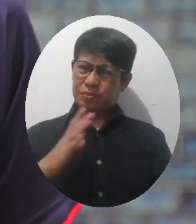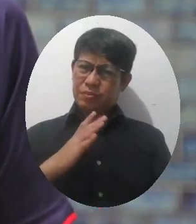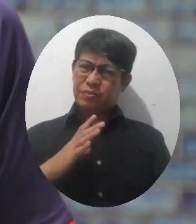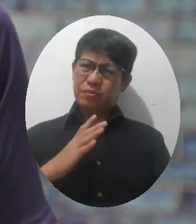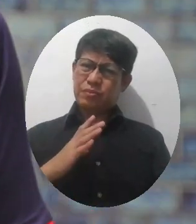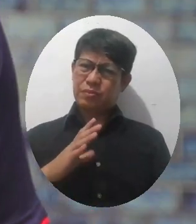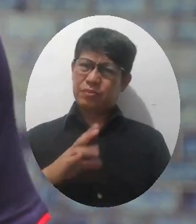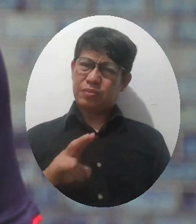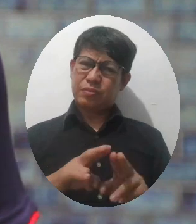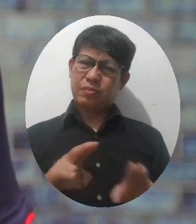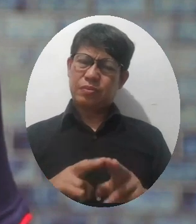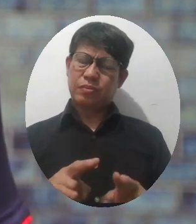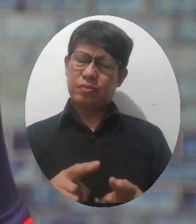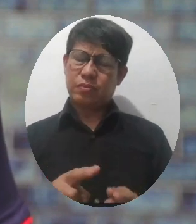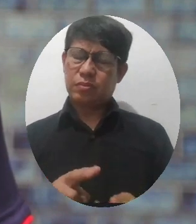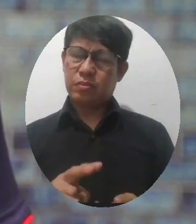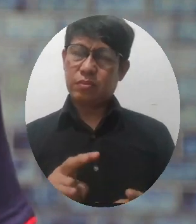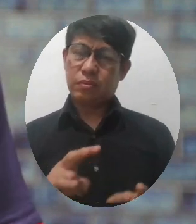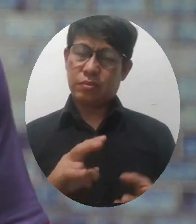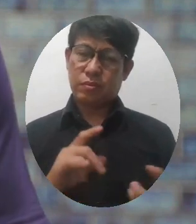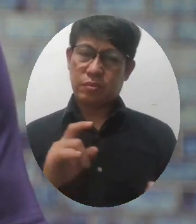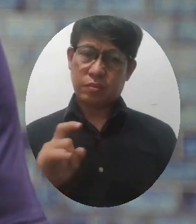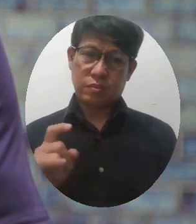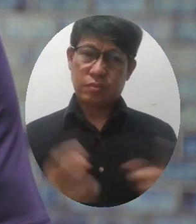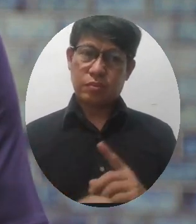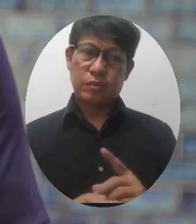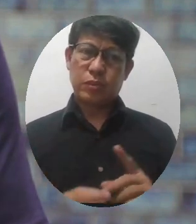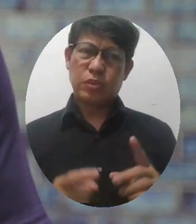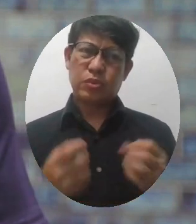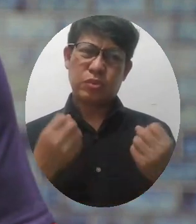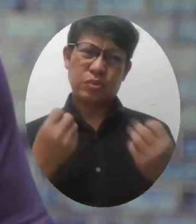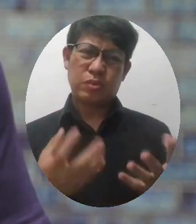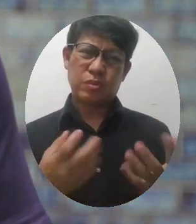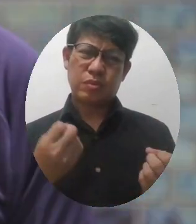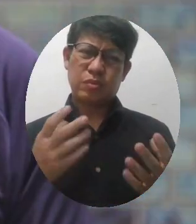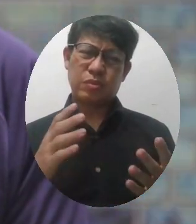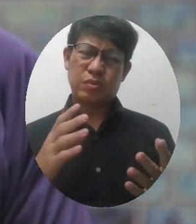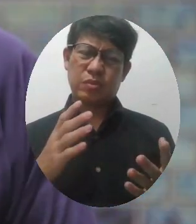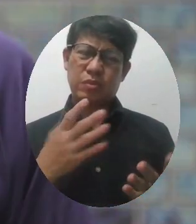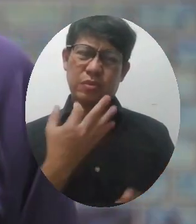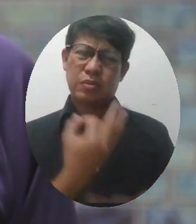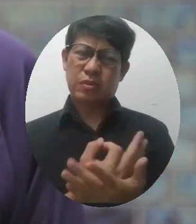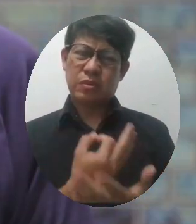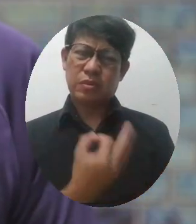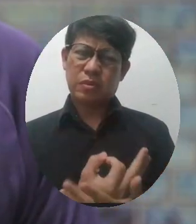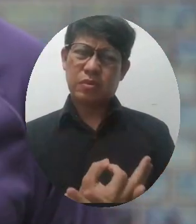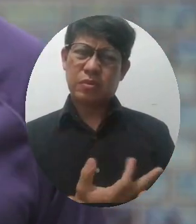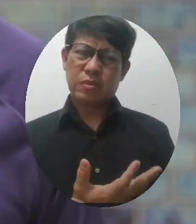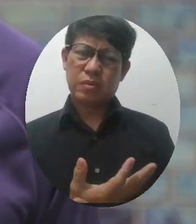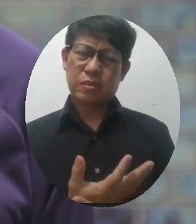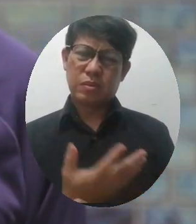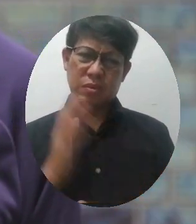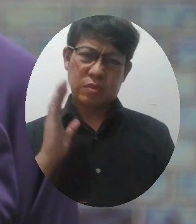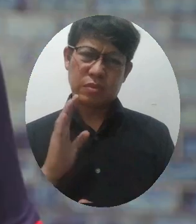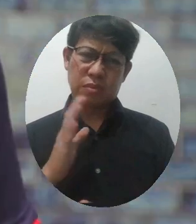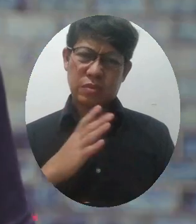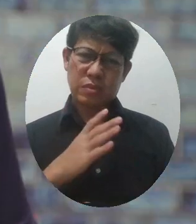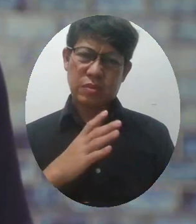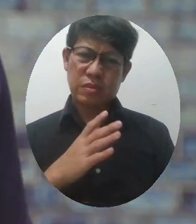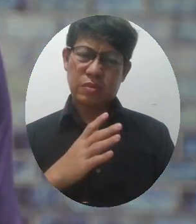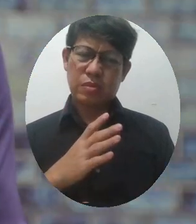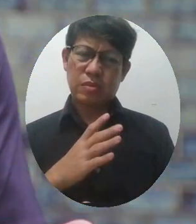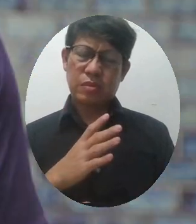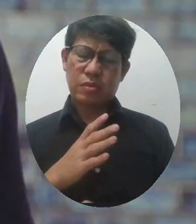may kaya sila, nagbago ito. Dahil sa mga gastusin ng kanilang anak. Dahil pagbili nila kanilang mga naipundar.